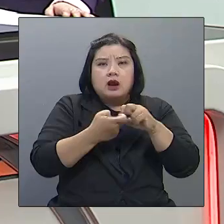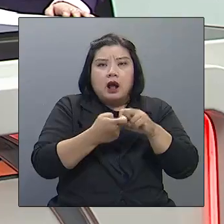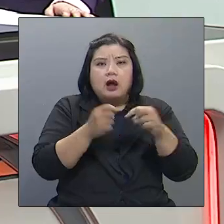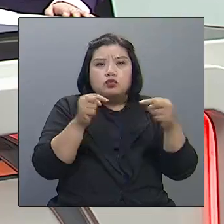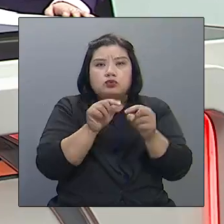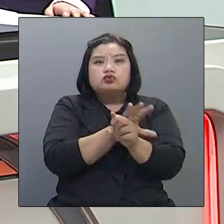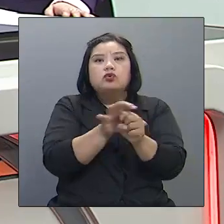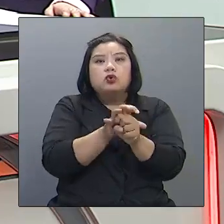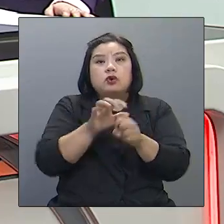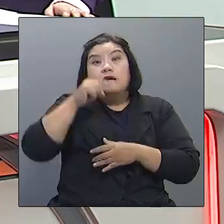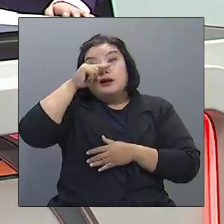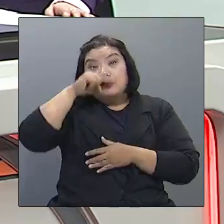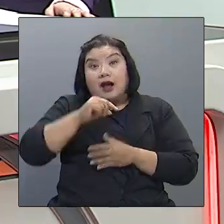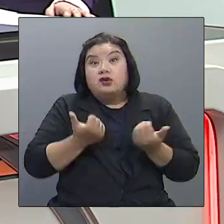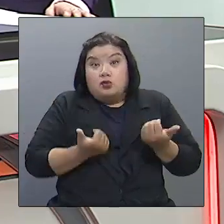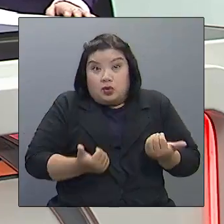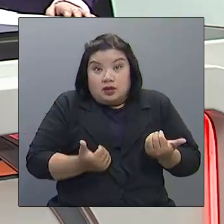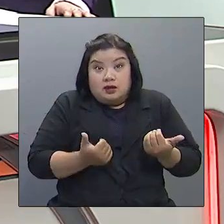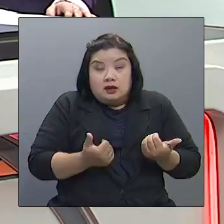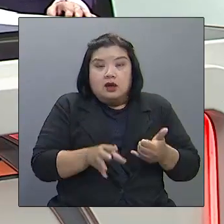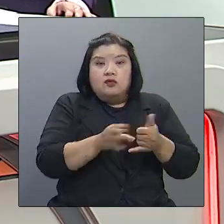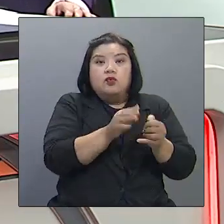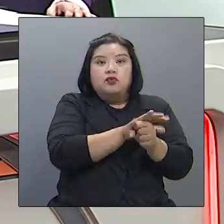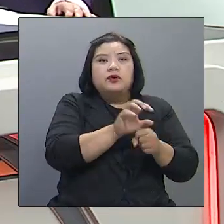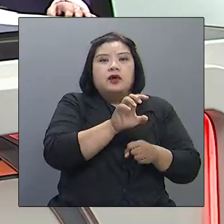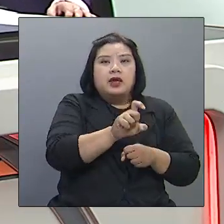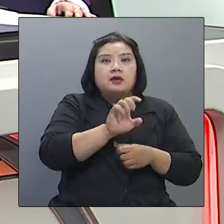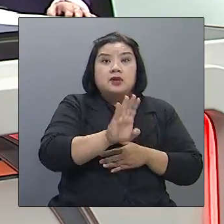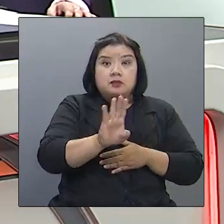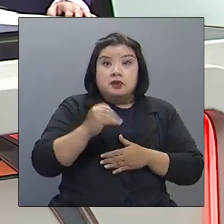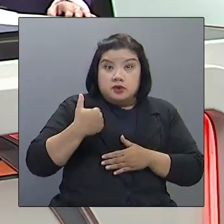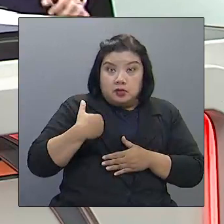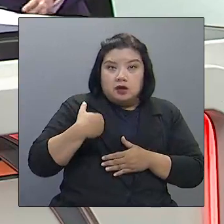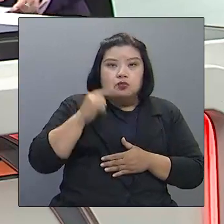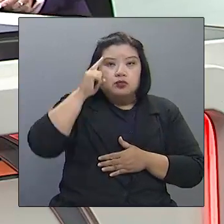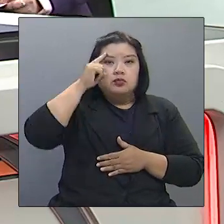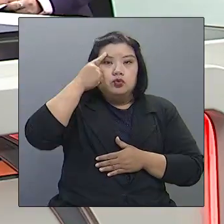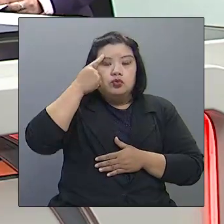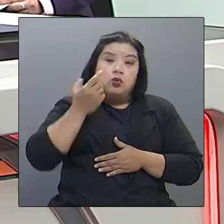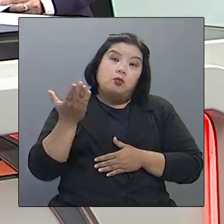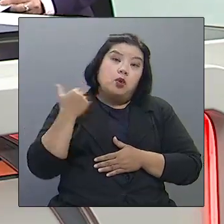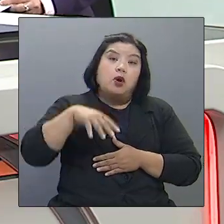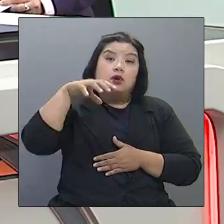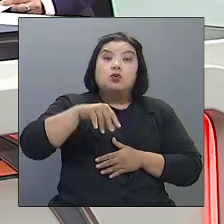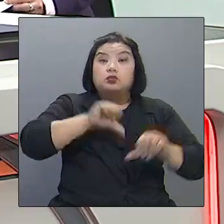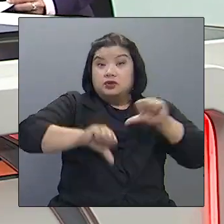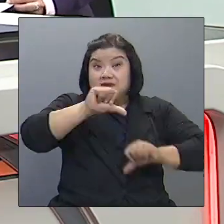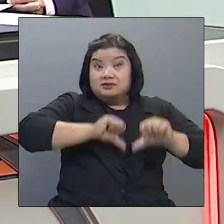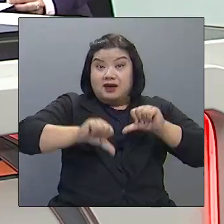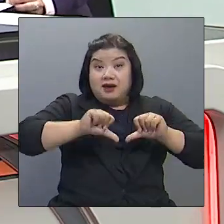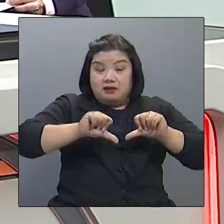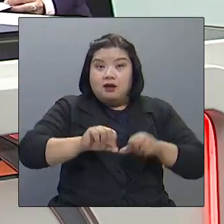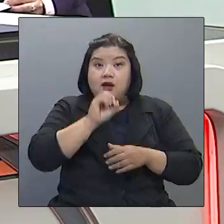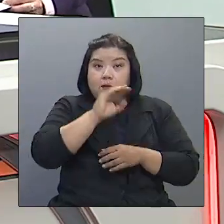การณ์ติดเชื้อในไทยกับเจ้า XBB เนี่ยมีหรือเปล่านะคะ เมื่อวานนี้กรมวิทยาศาสตร์การแพทย์ยืนยันถึงการพบผู้ติดเ